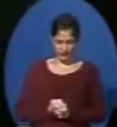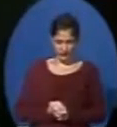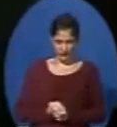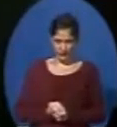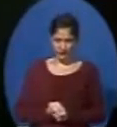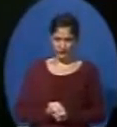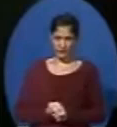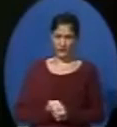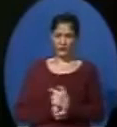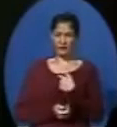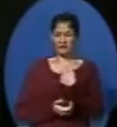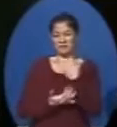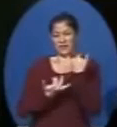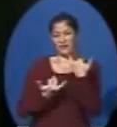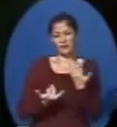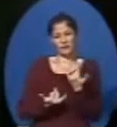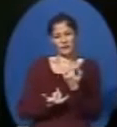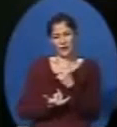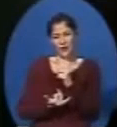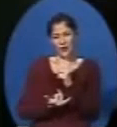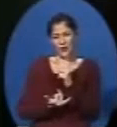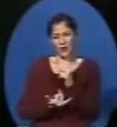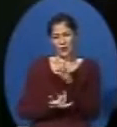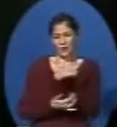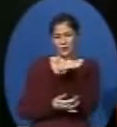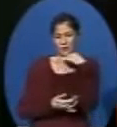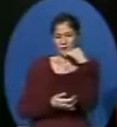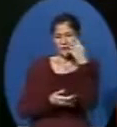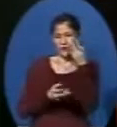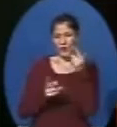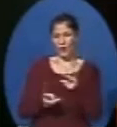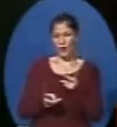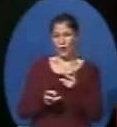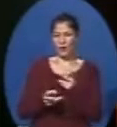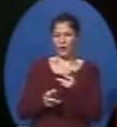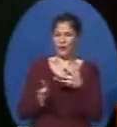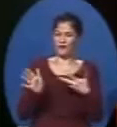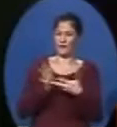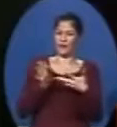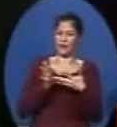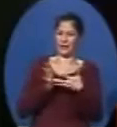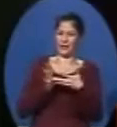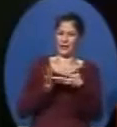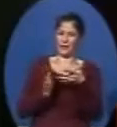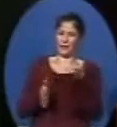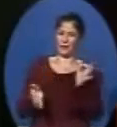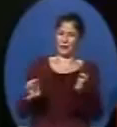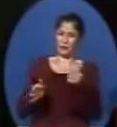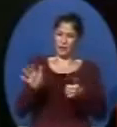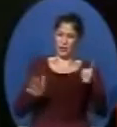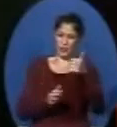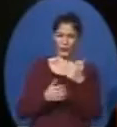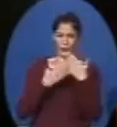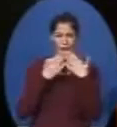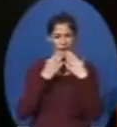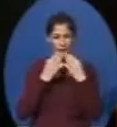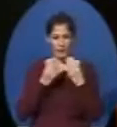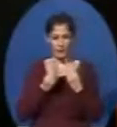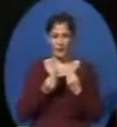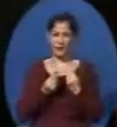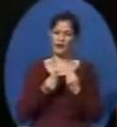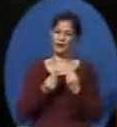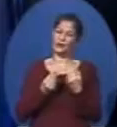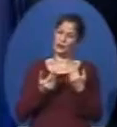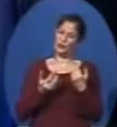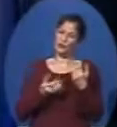חושב שאני, בטח לא בשלב הזה, בעמדה להעביר ביקורת על שופטי בית המשפט העליון. אני מאוד מודה לך על השתתפותך בתוכנית